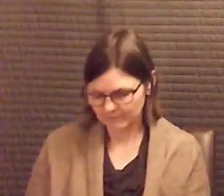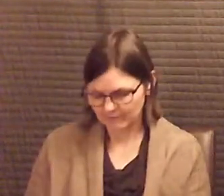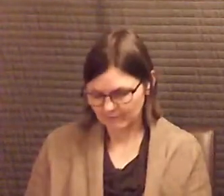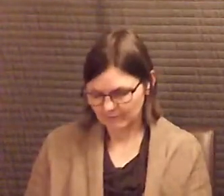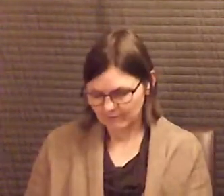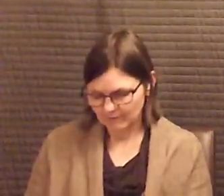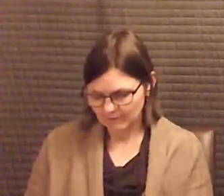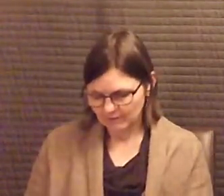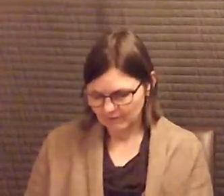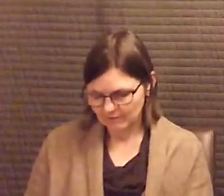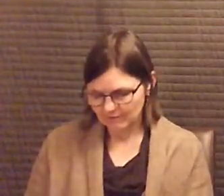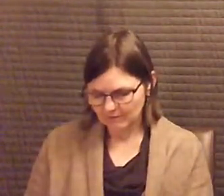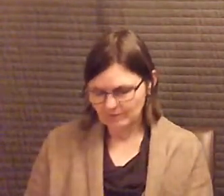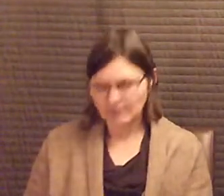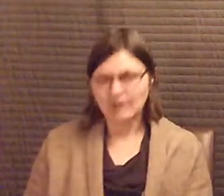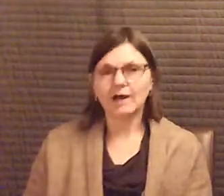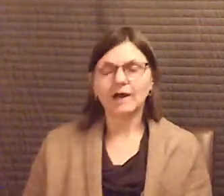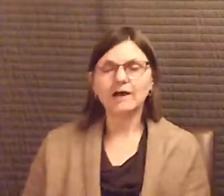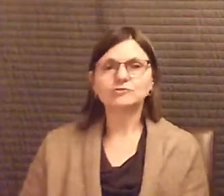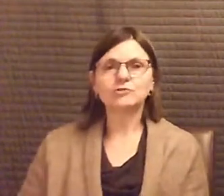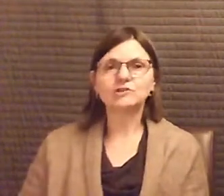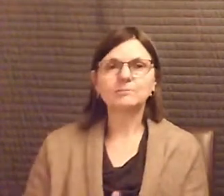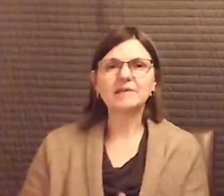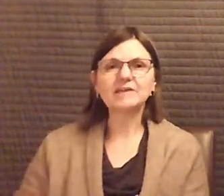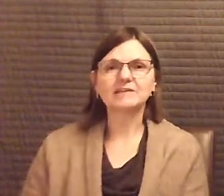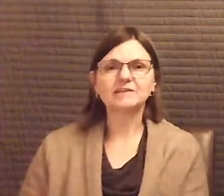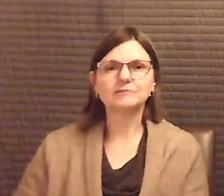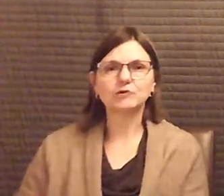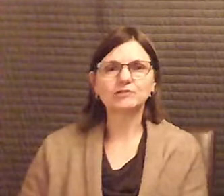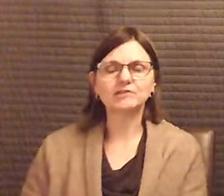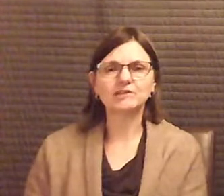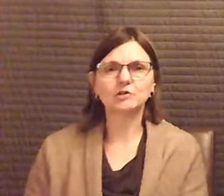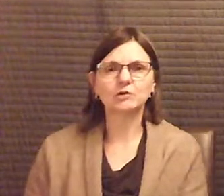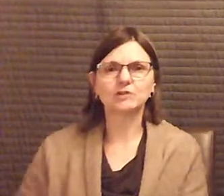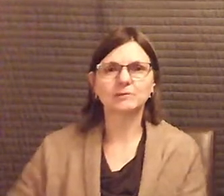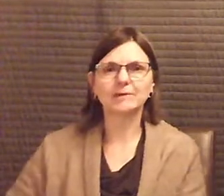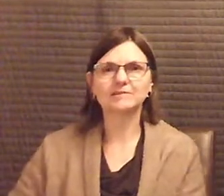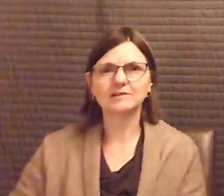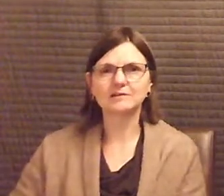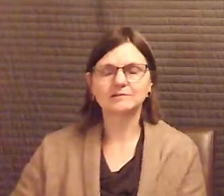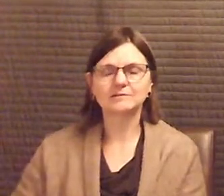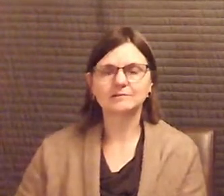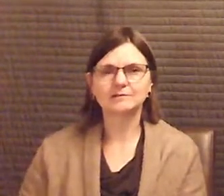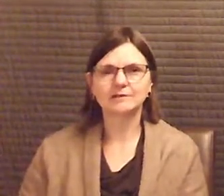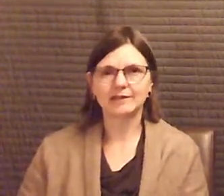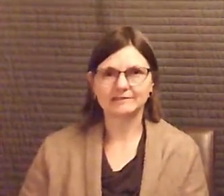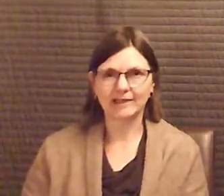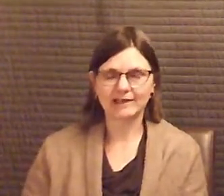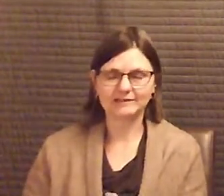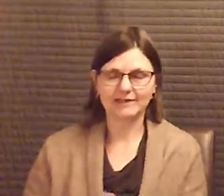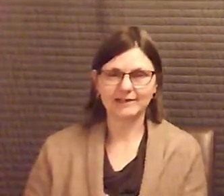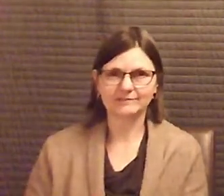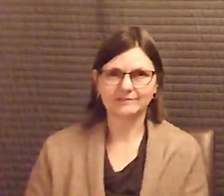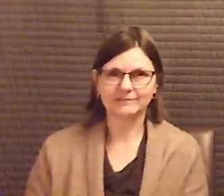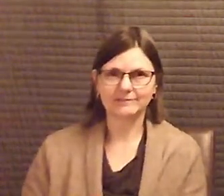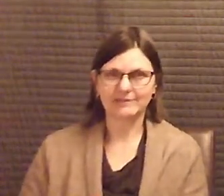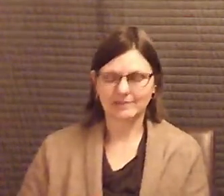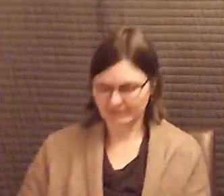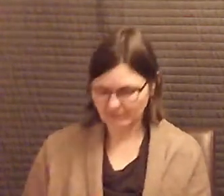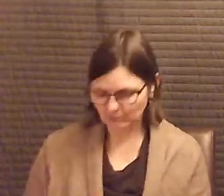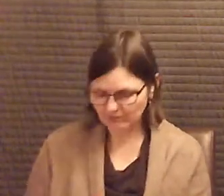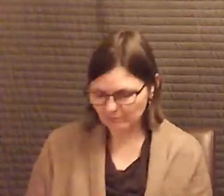trucs de senaat pro kleiner net zo tegen teken dit gekondigd in die grote gemeenten en hij is zij is mijn